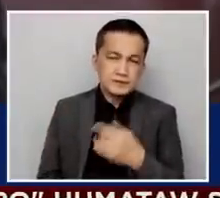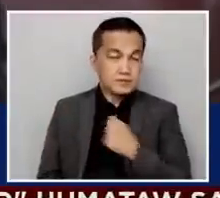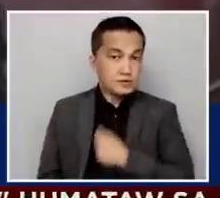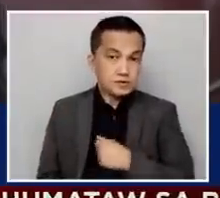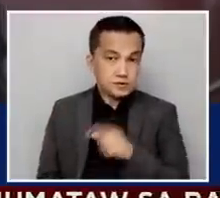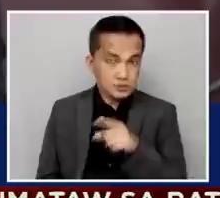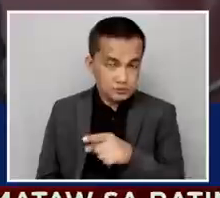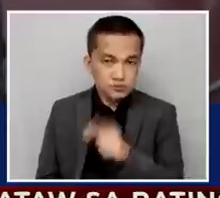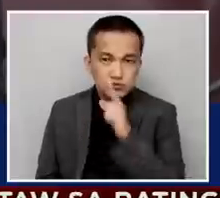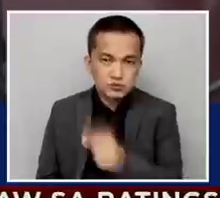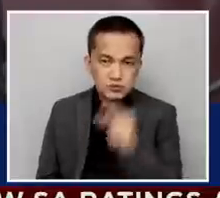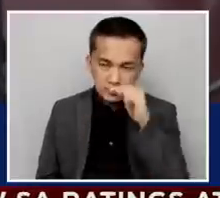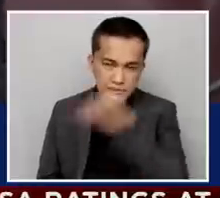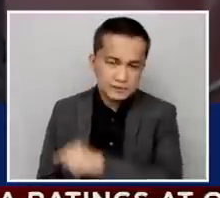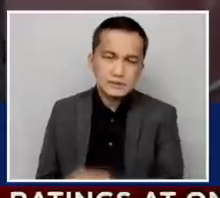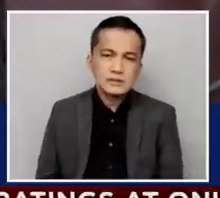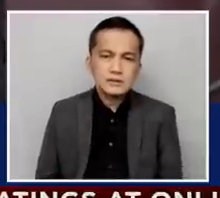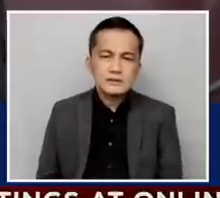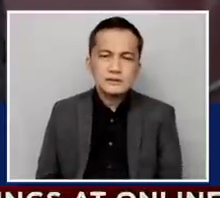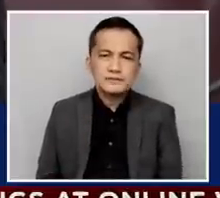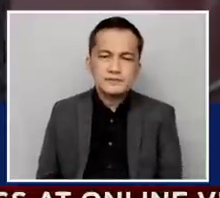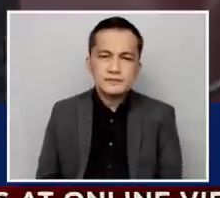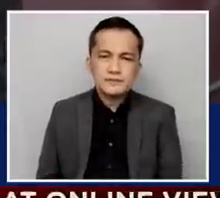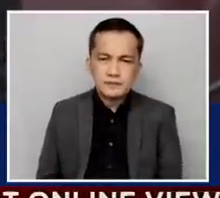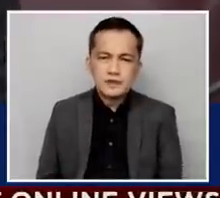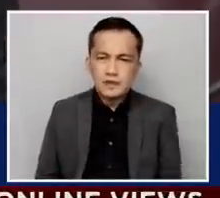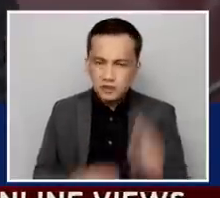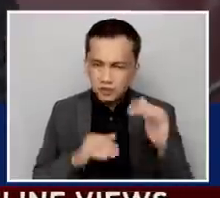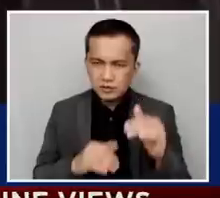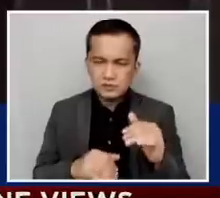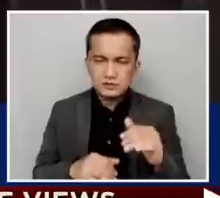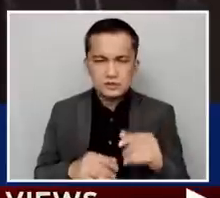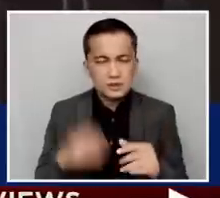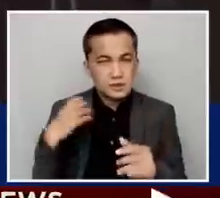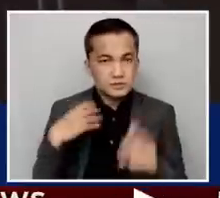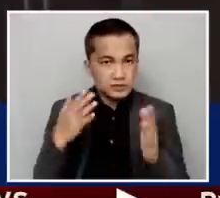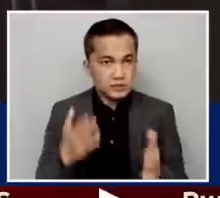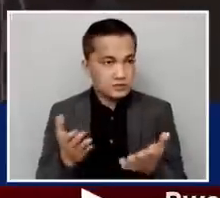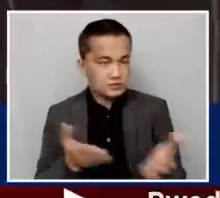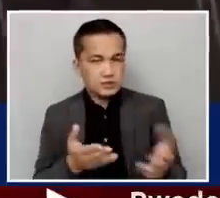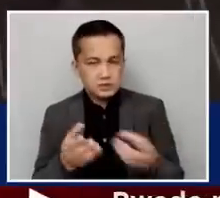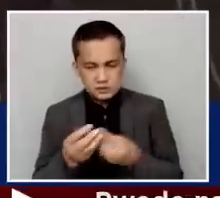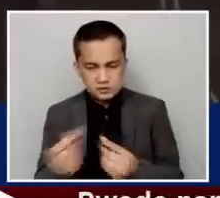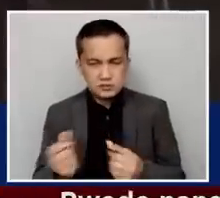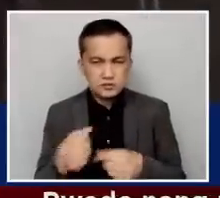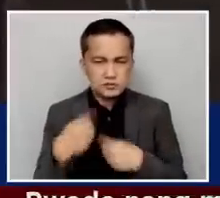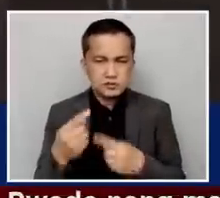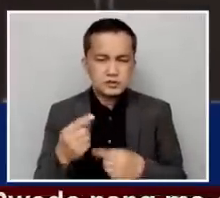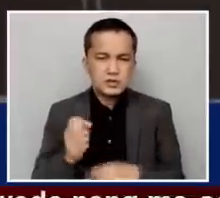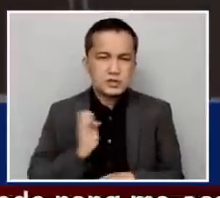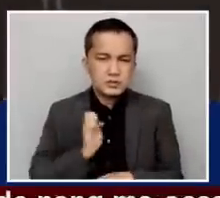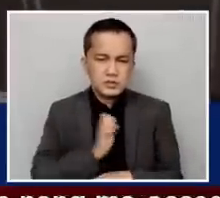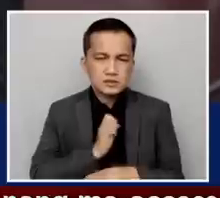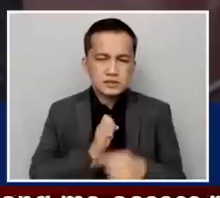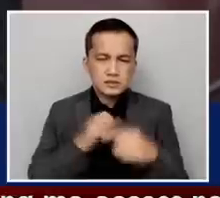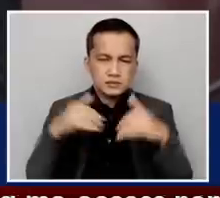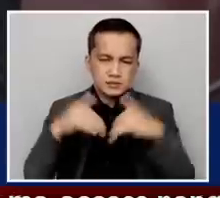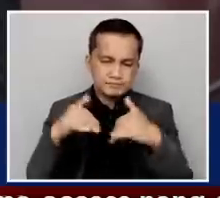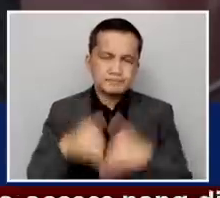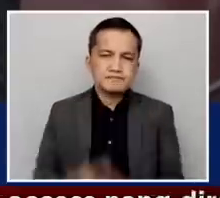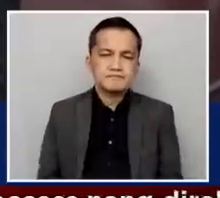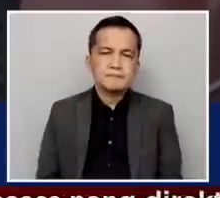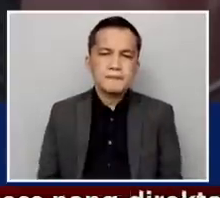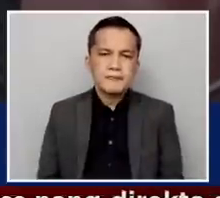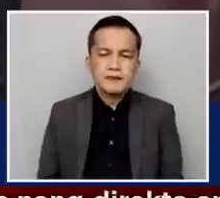I think you're really lying. And I really hope, Mr. Chair, that we resolve this. During the executive session, I was hoping,